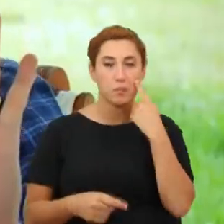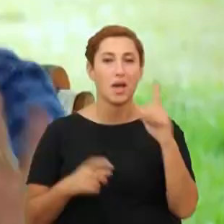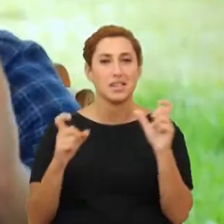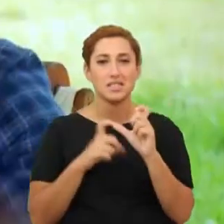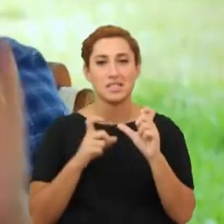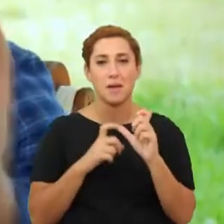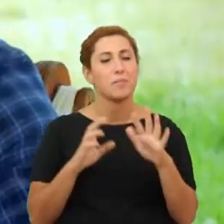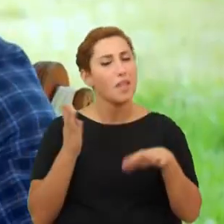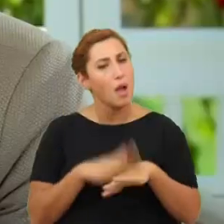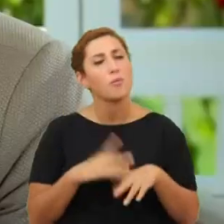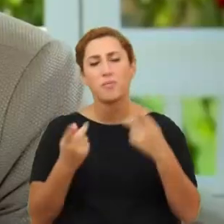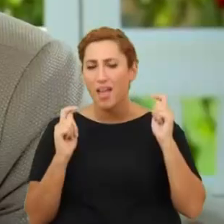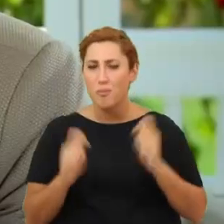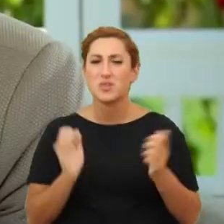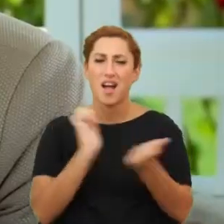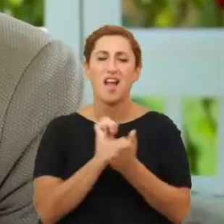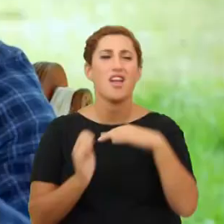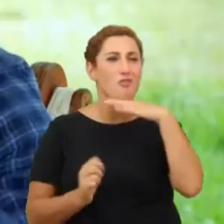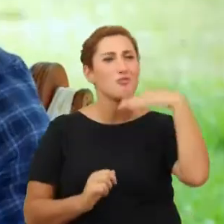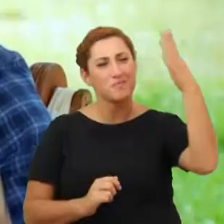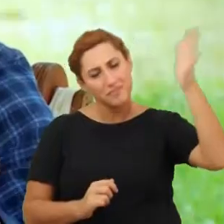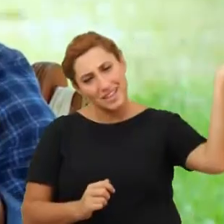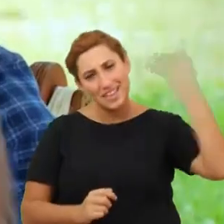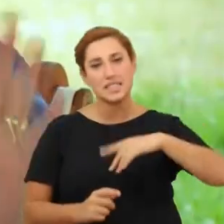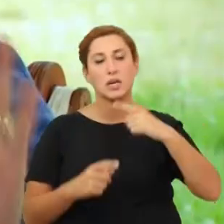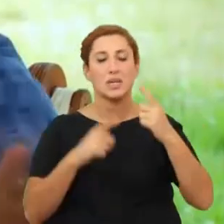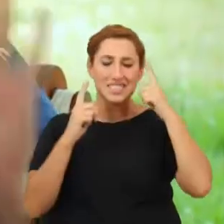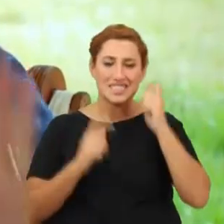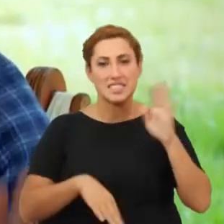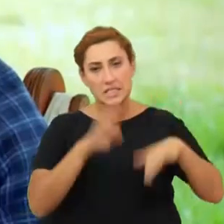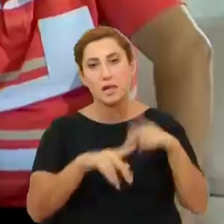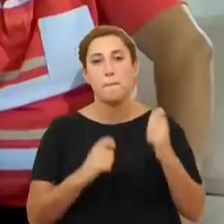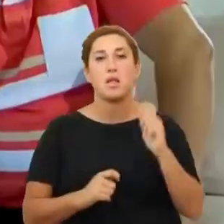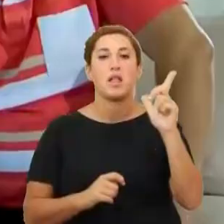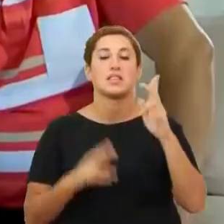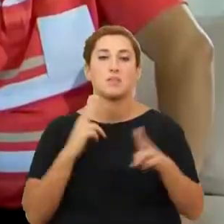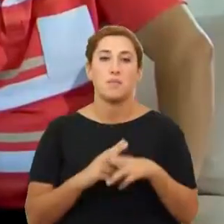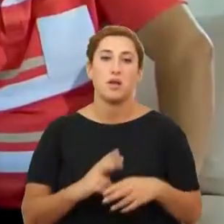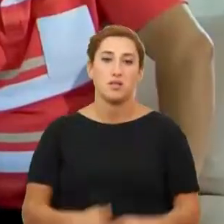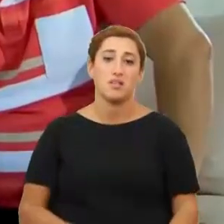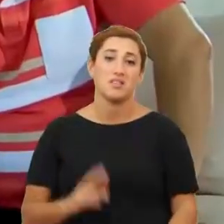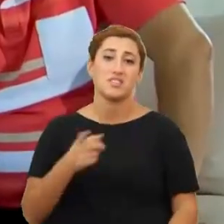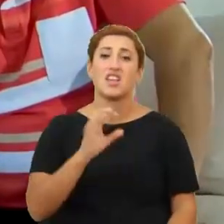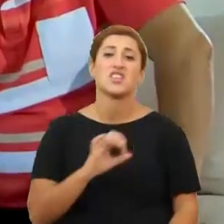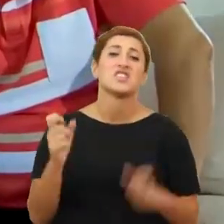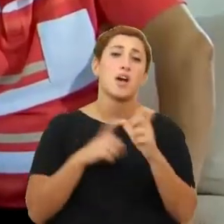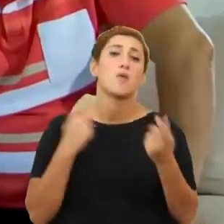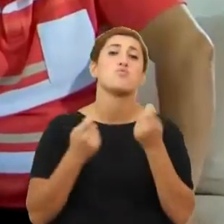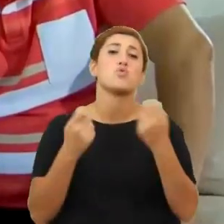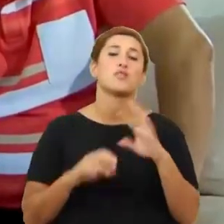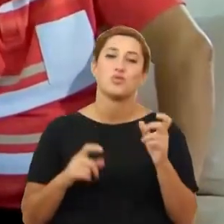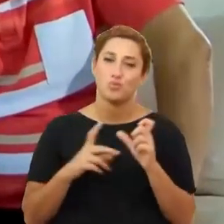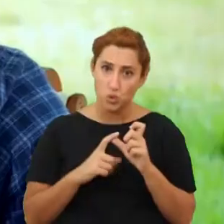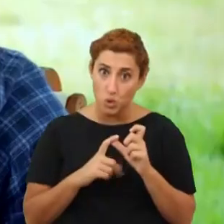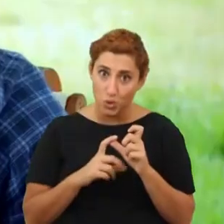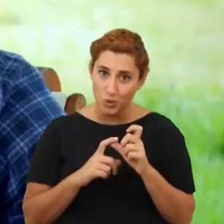Sarp, ne yapıp edip aileni yurt dışından dönmeye ikna etmelisin bir an önce. Sanki Zarp Bey hiç uğraşmıyor.